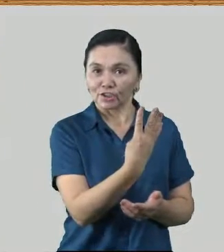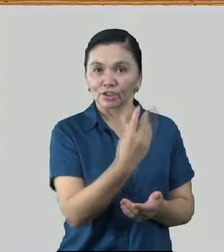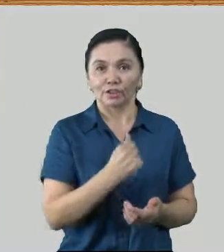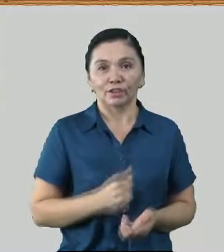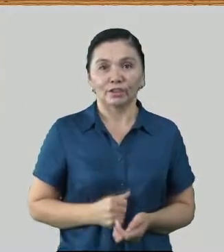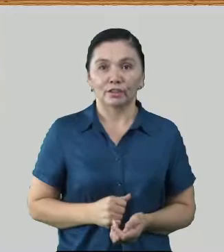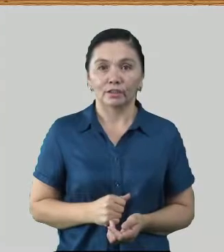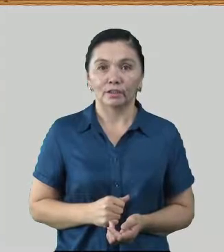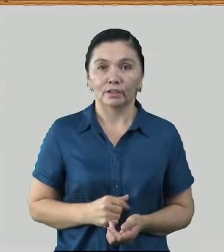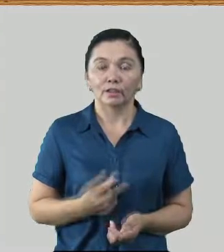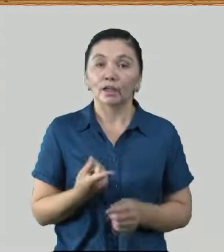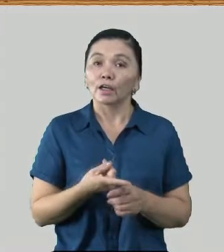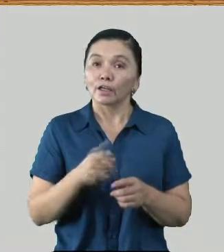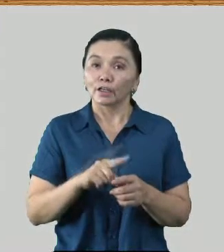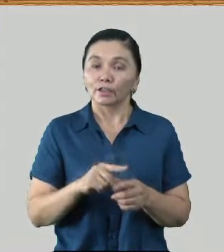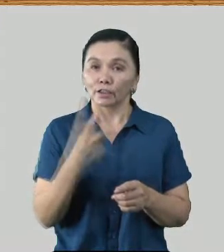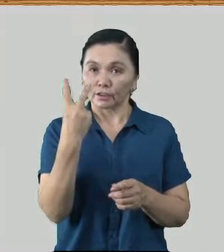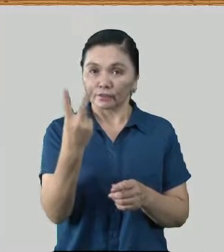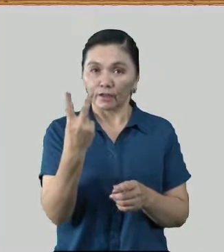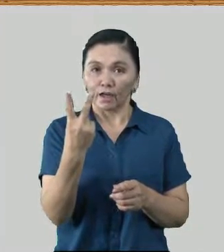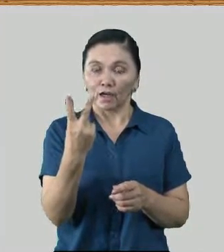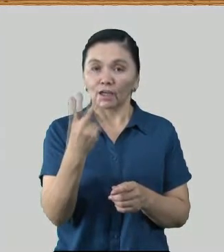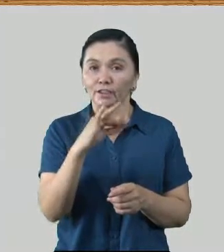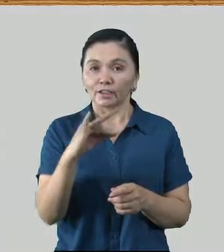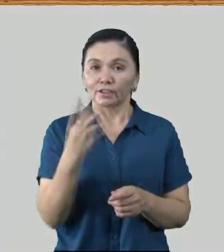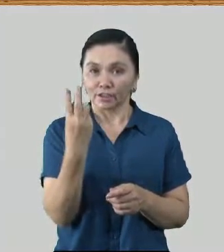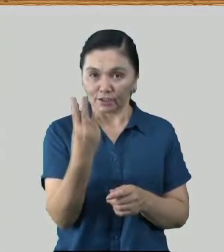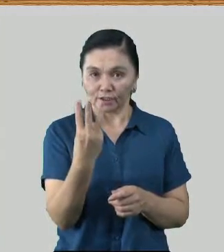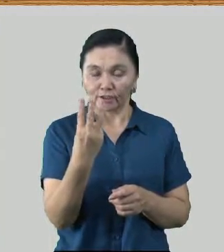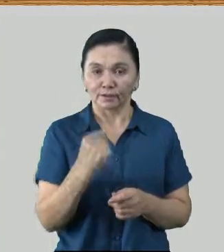Молодцы, ребята, это 2 и 3.